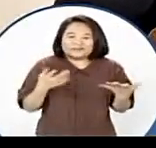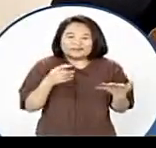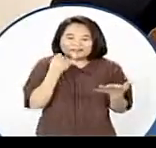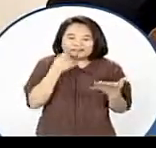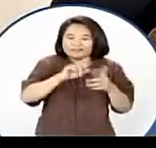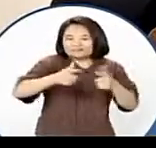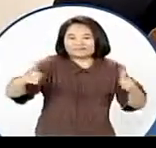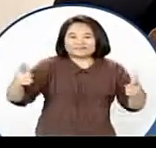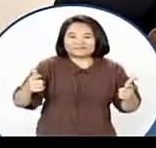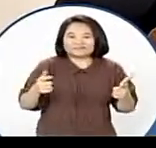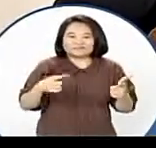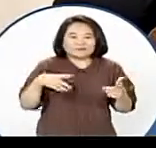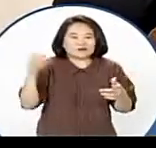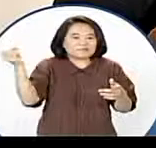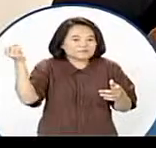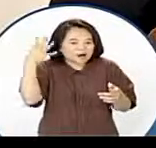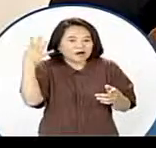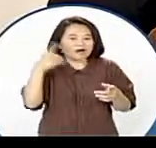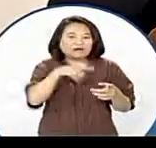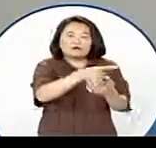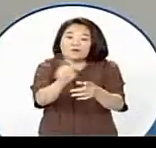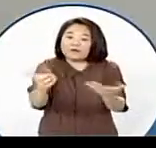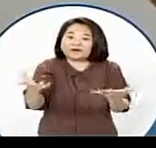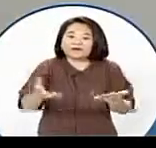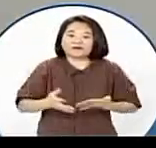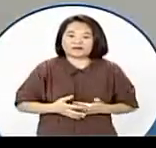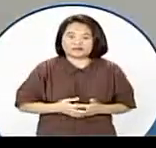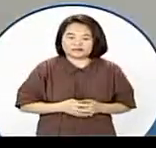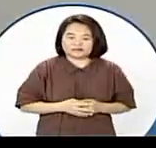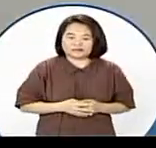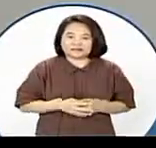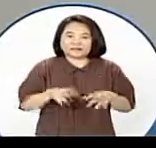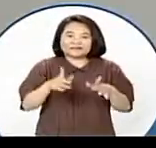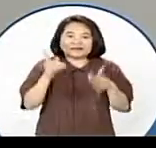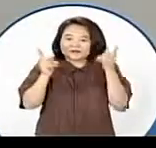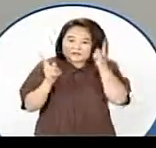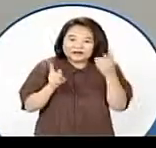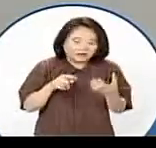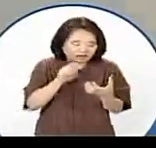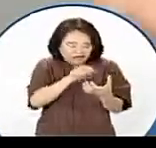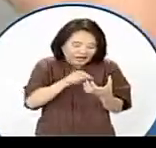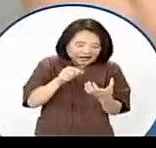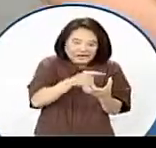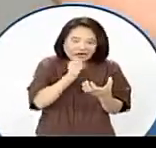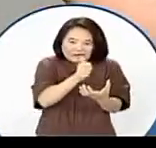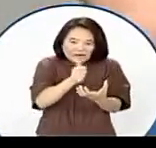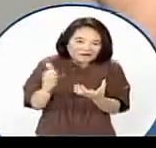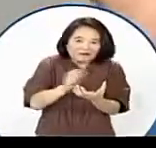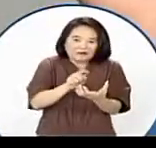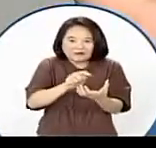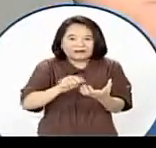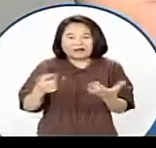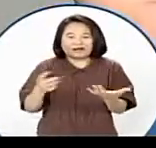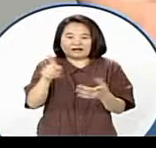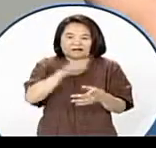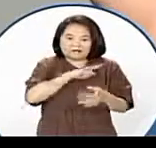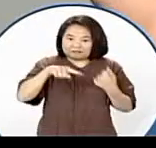种形态，就看听到人他们接收到什么的讯息。照片、七个赞、三则留言、手部提示、选择一个多赞按钮。